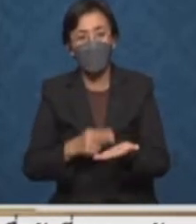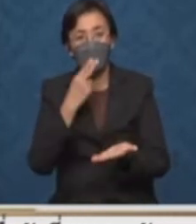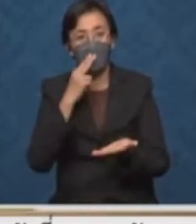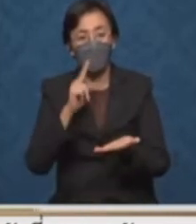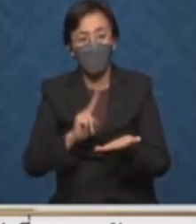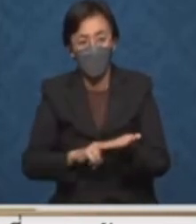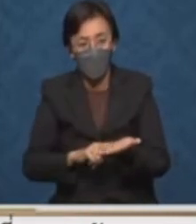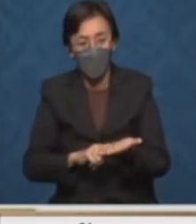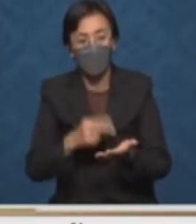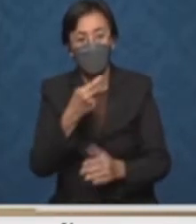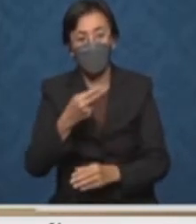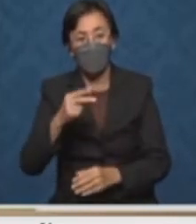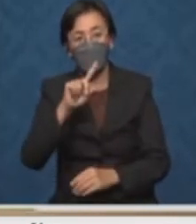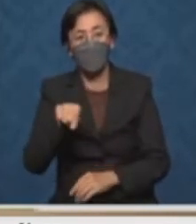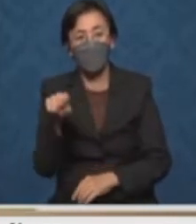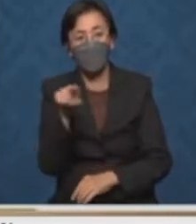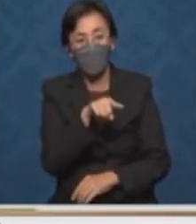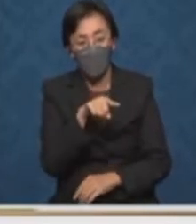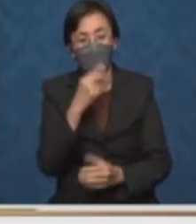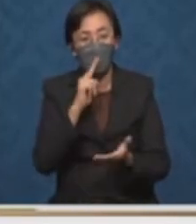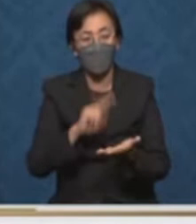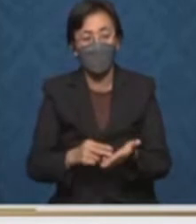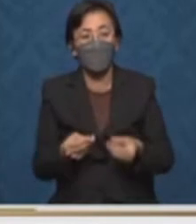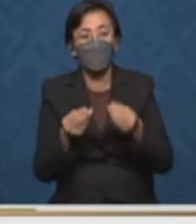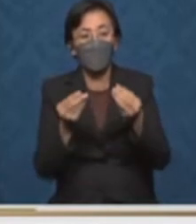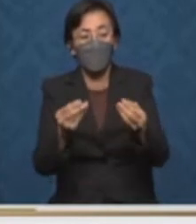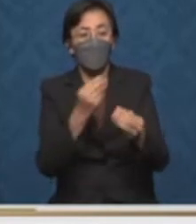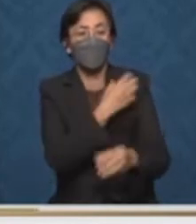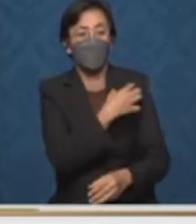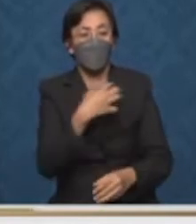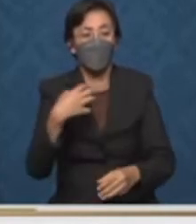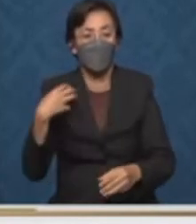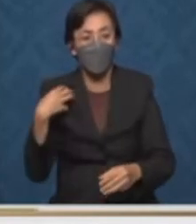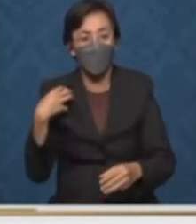นภาษาอังกฤษไปยื่นให้